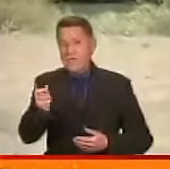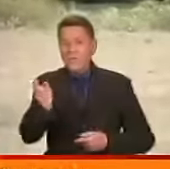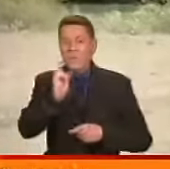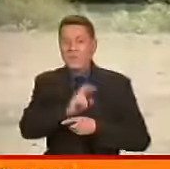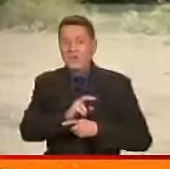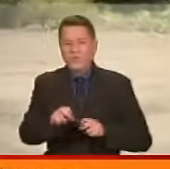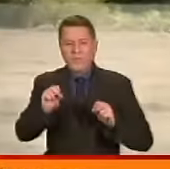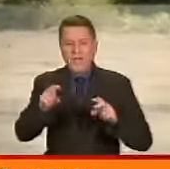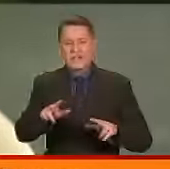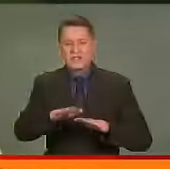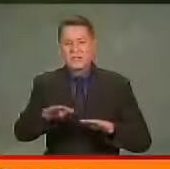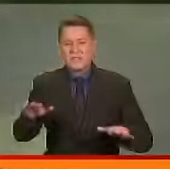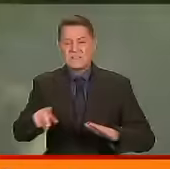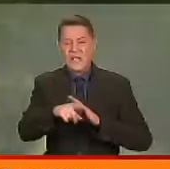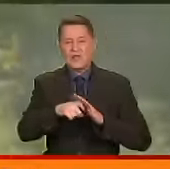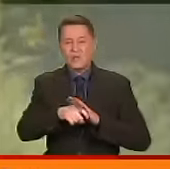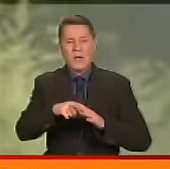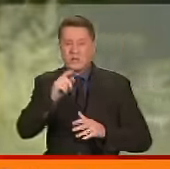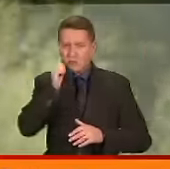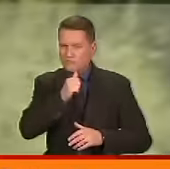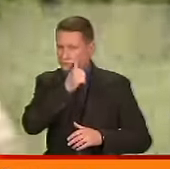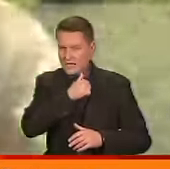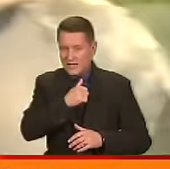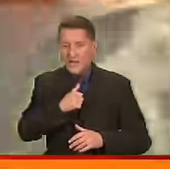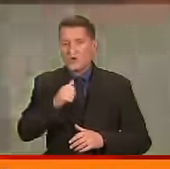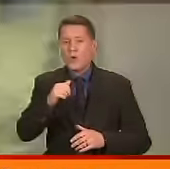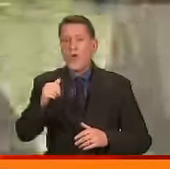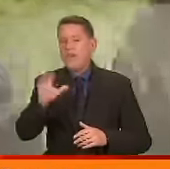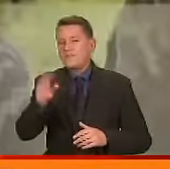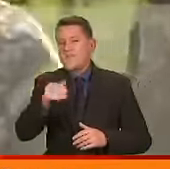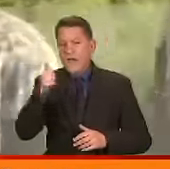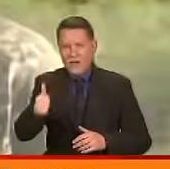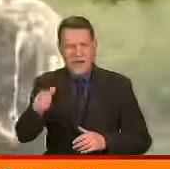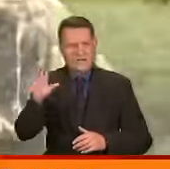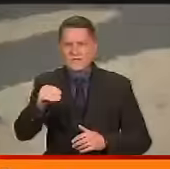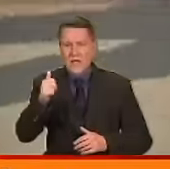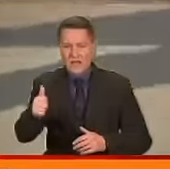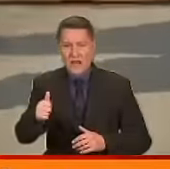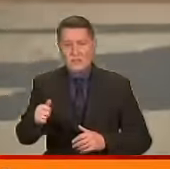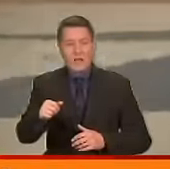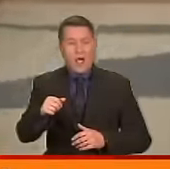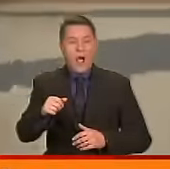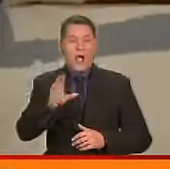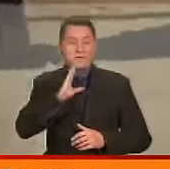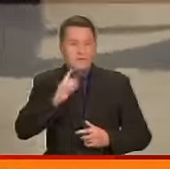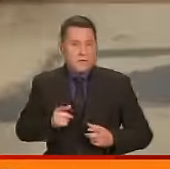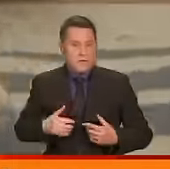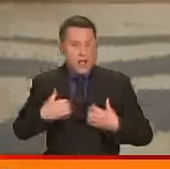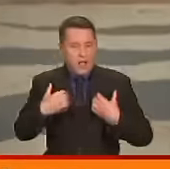сапером найгарячіші місця Донбасу. Їй нічого не казав. Говорив, усе гаразд. Усе гаразд лякало її ще